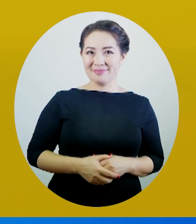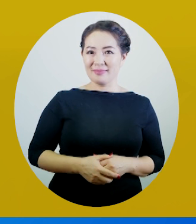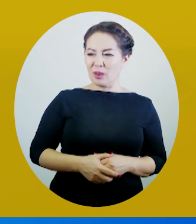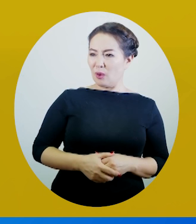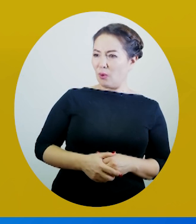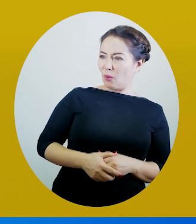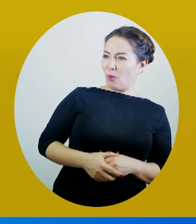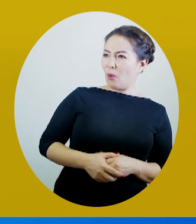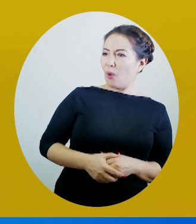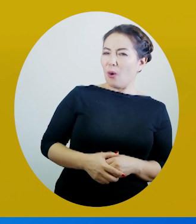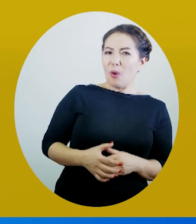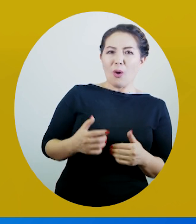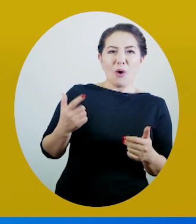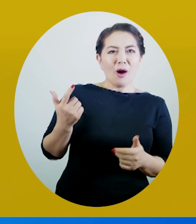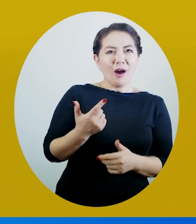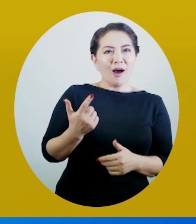Oh!